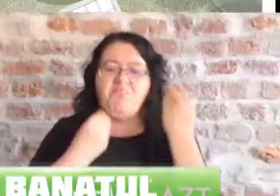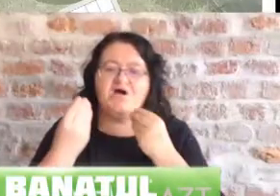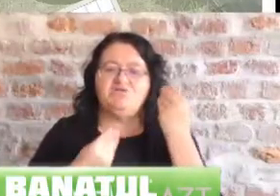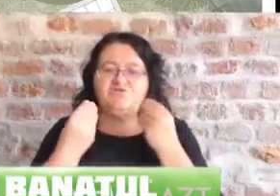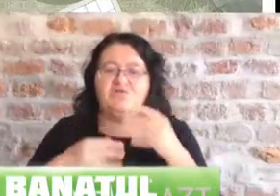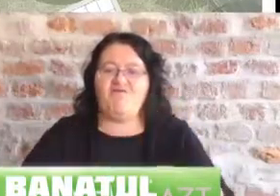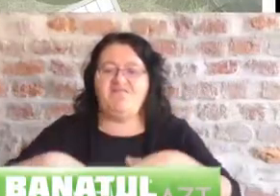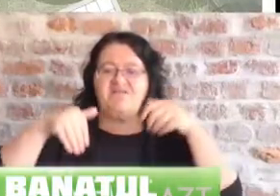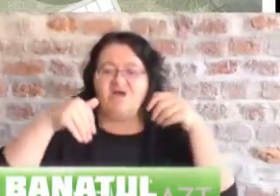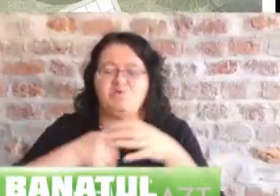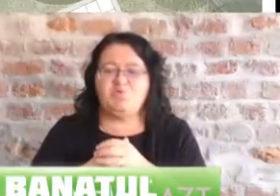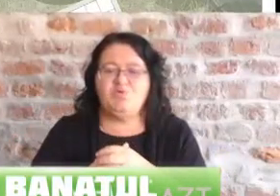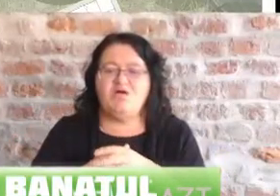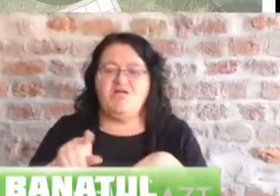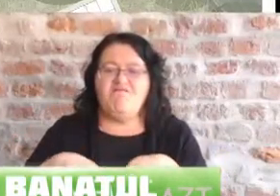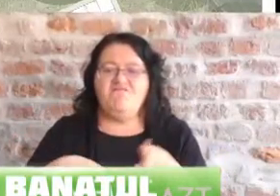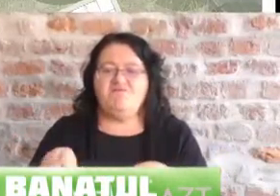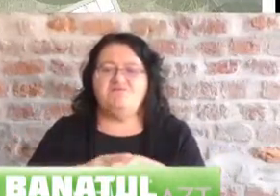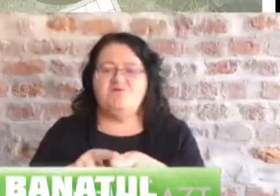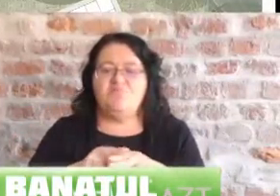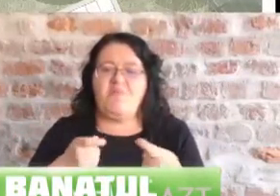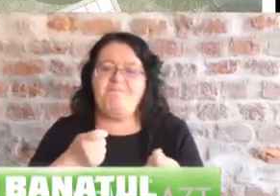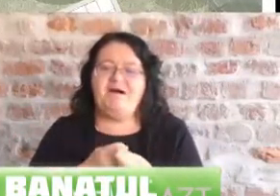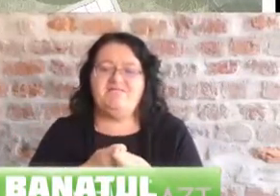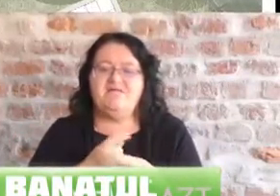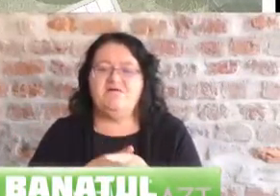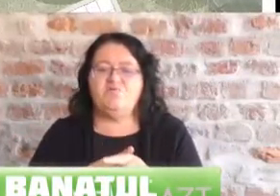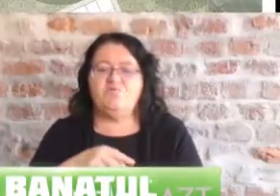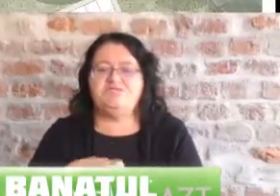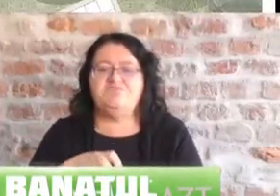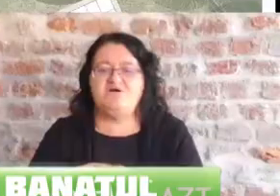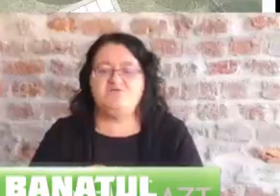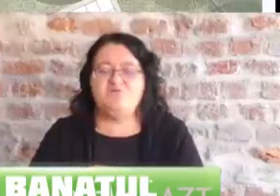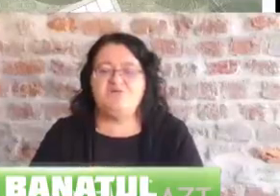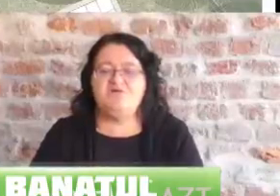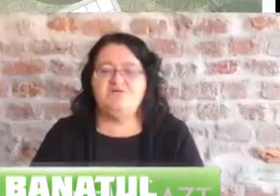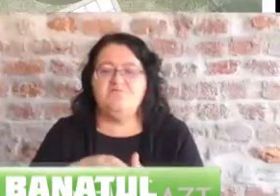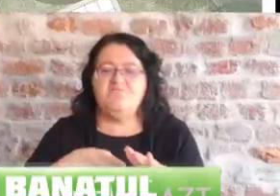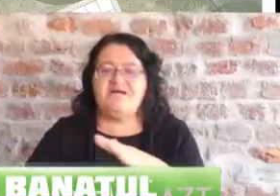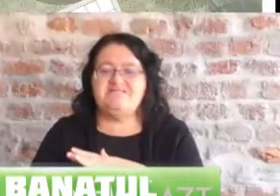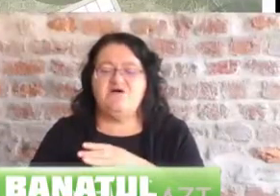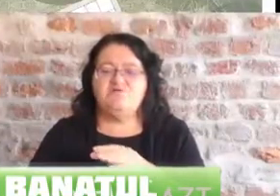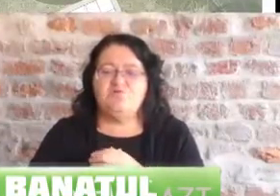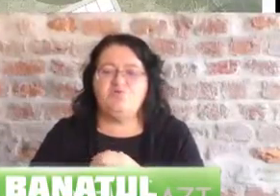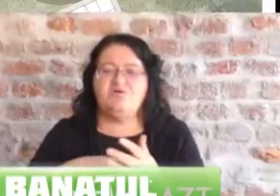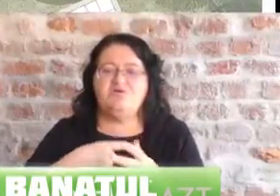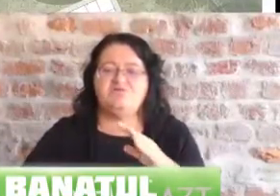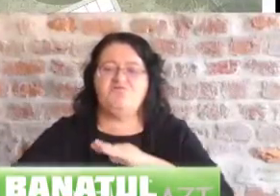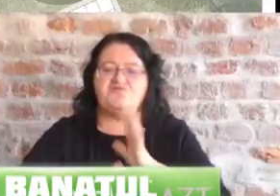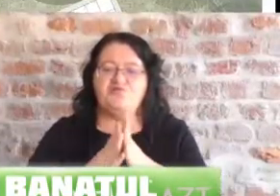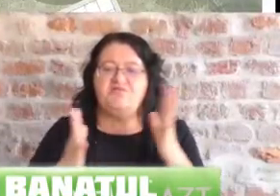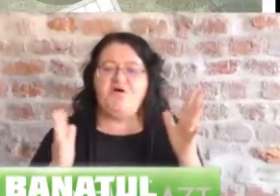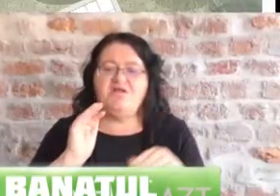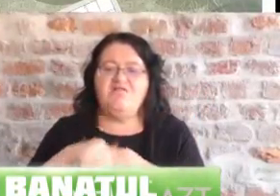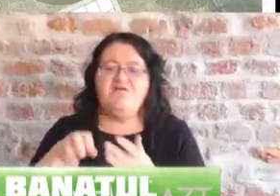acest amfiteatru care funcționează într-un fel de parteneriat cu spațiul pasajului. El este suficient de mare